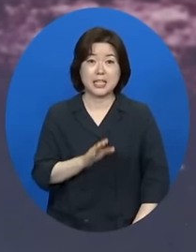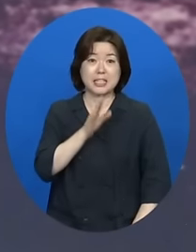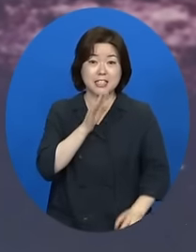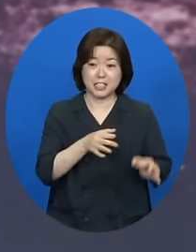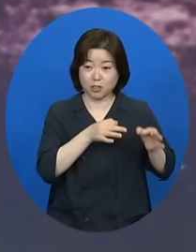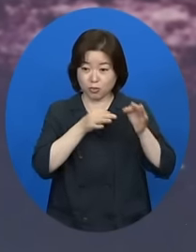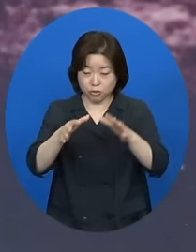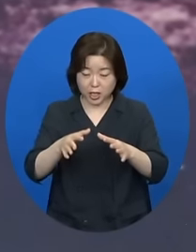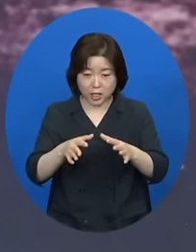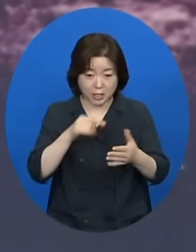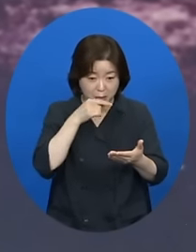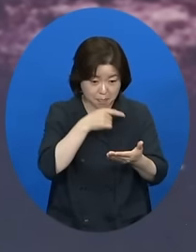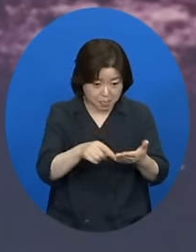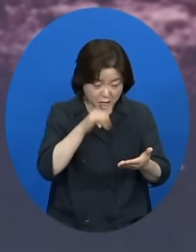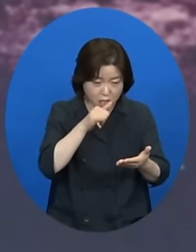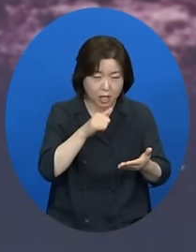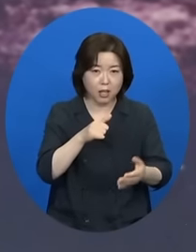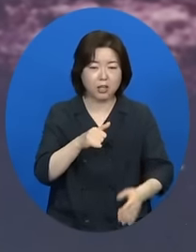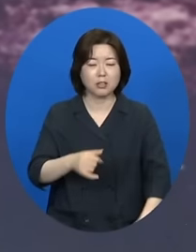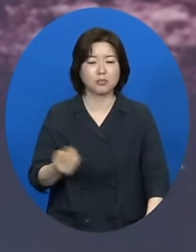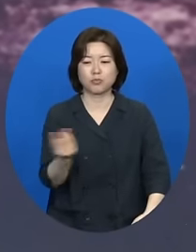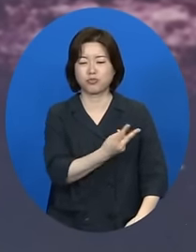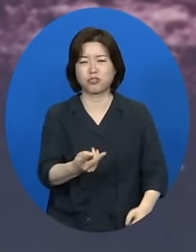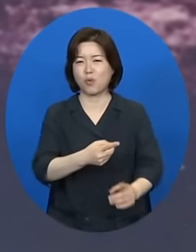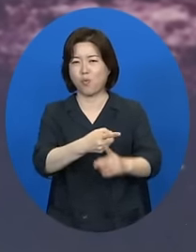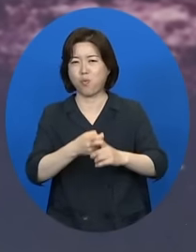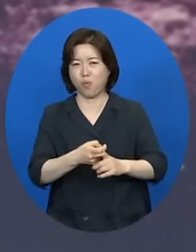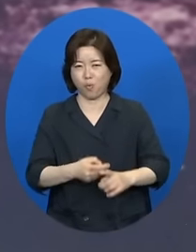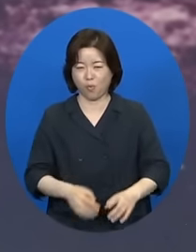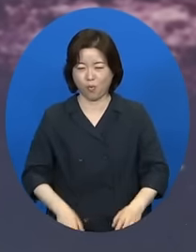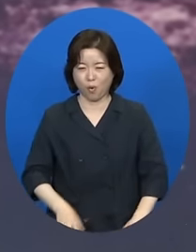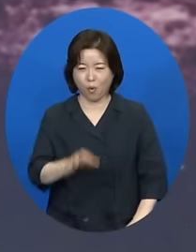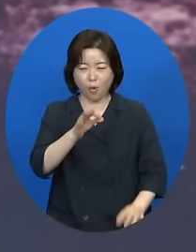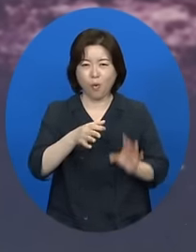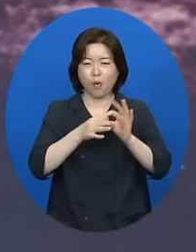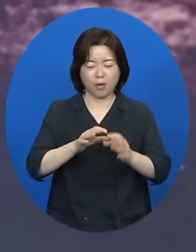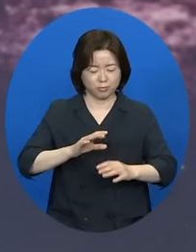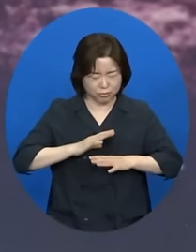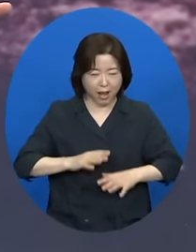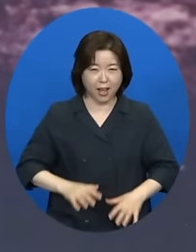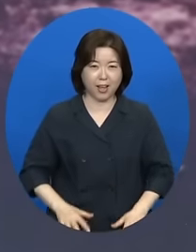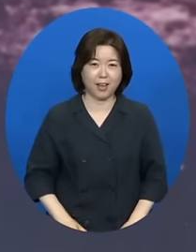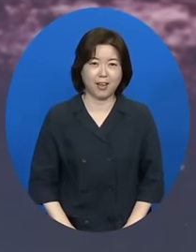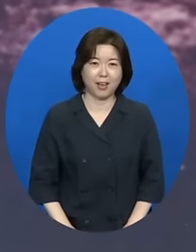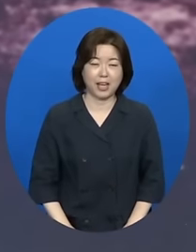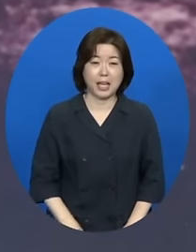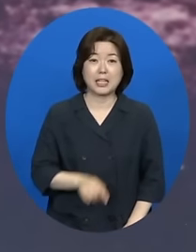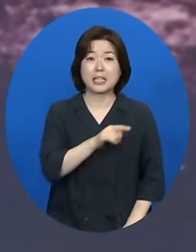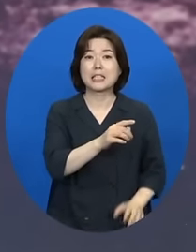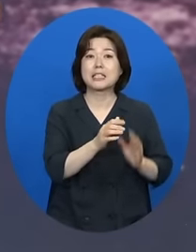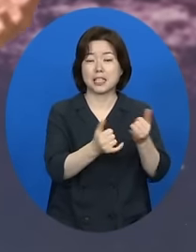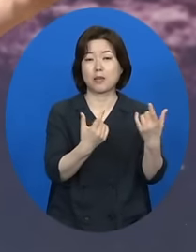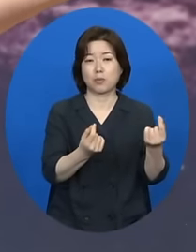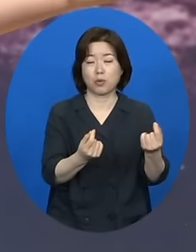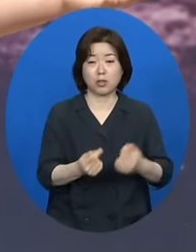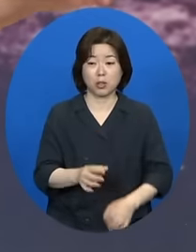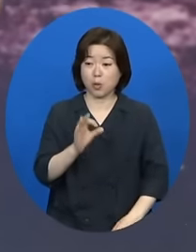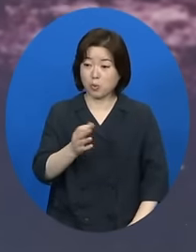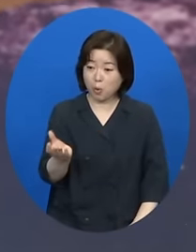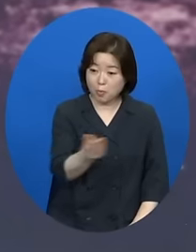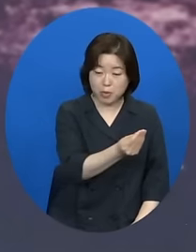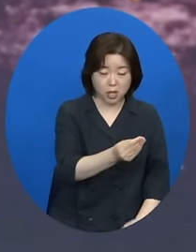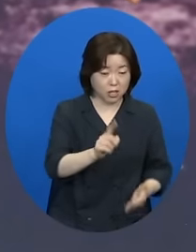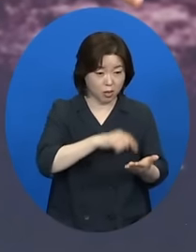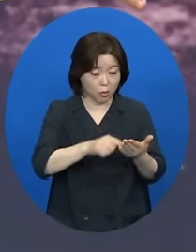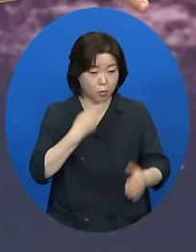투자를 했는데 잃어버렸다? 완전 원수지간 되는 겁니다. 이 돈 관계가 그렇게 무서운 거예요. 그러니까 이 사람도 마찬가지. 돈을 빌려가고서는 갚지 않으니까